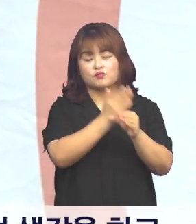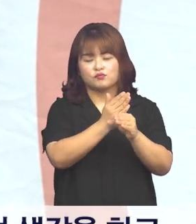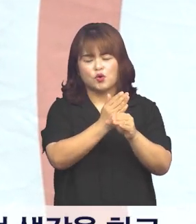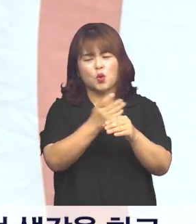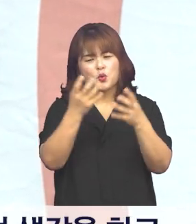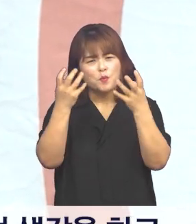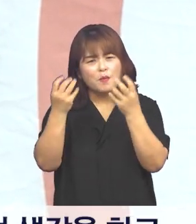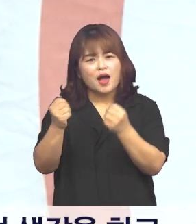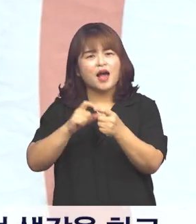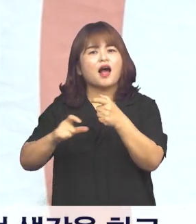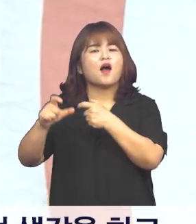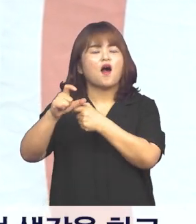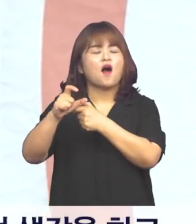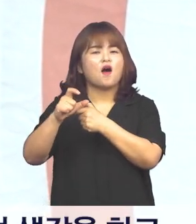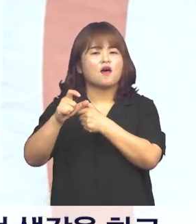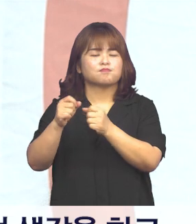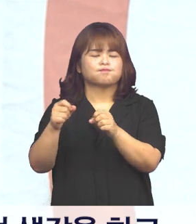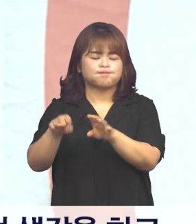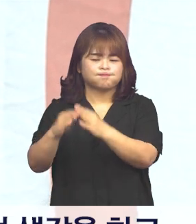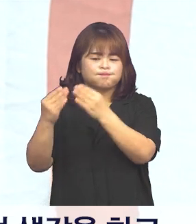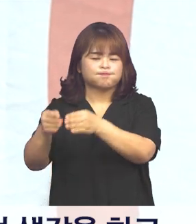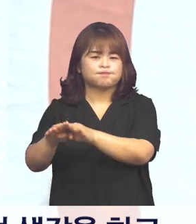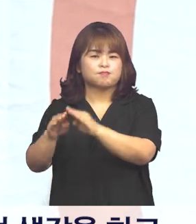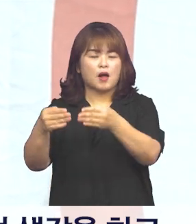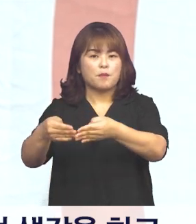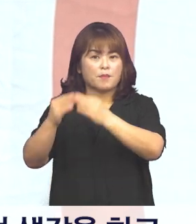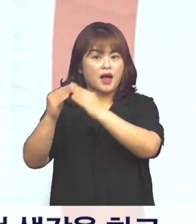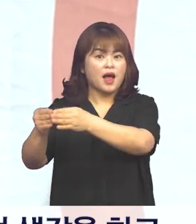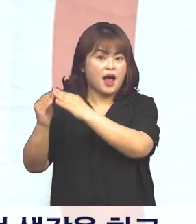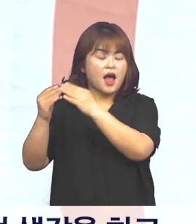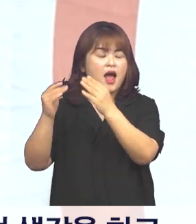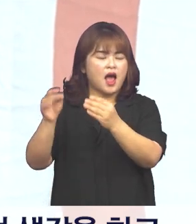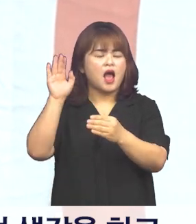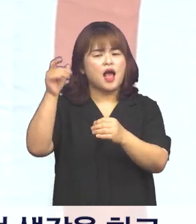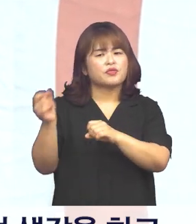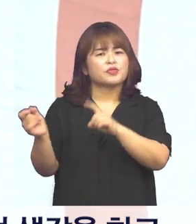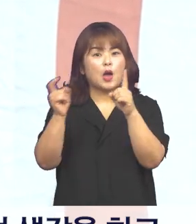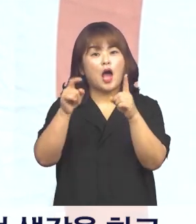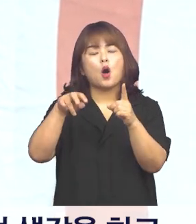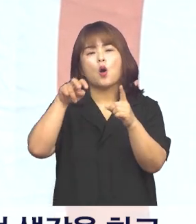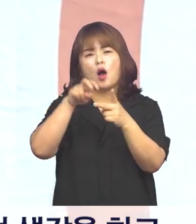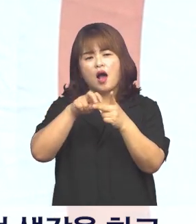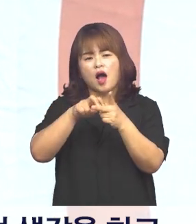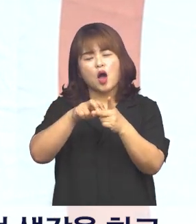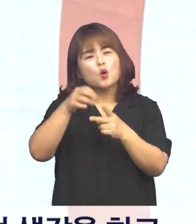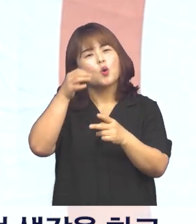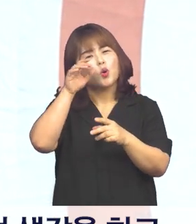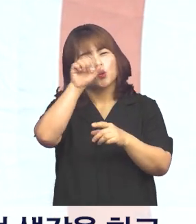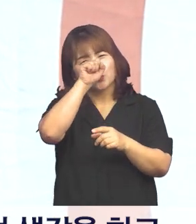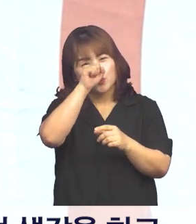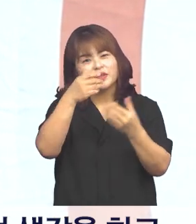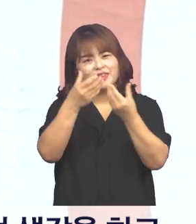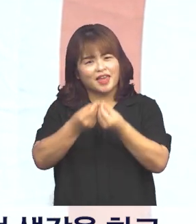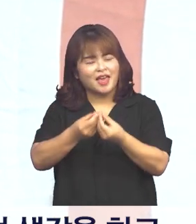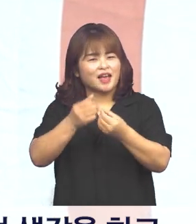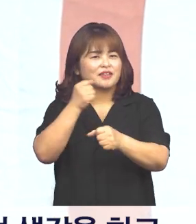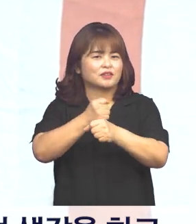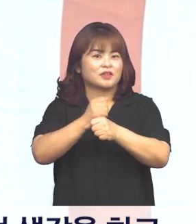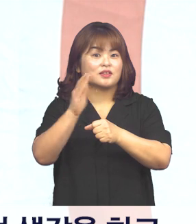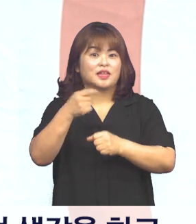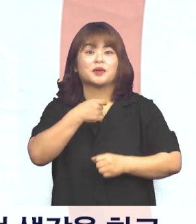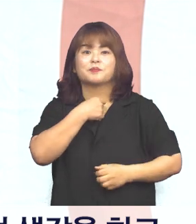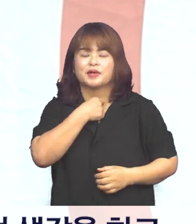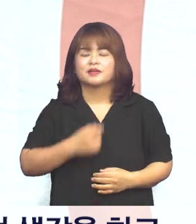좀 더 많은 곳에 오픈이 되어서 자활의 본보기가 되면 참